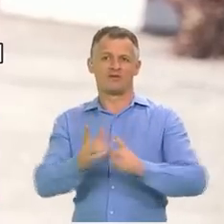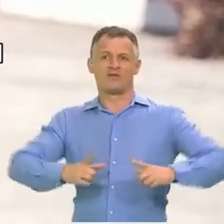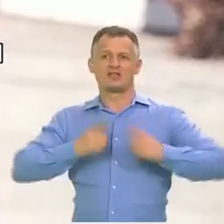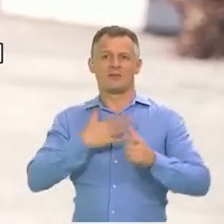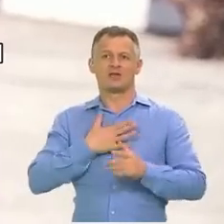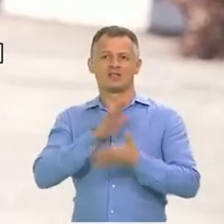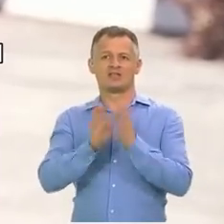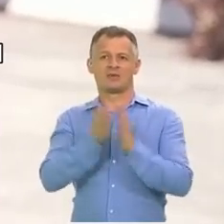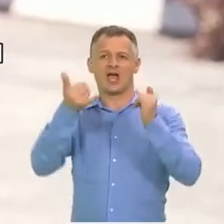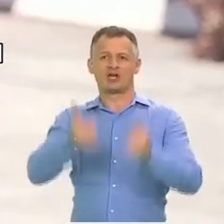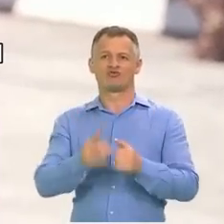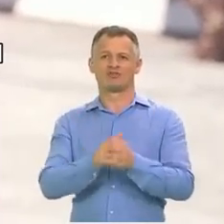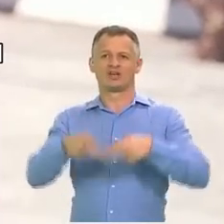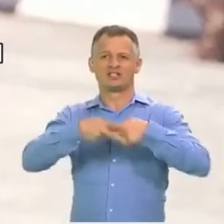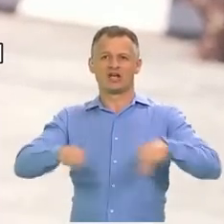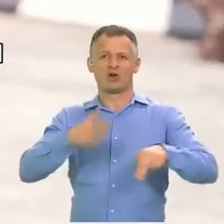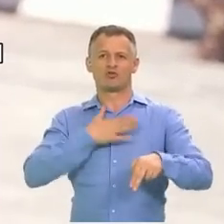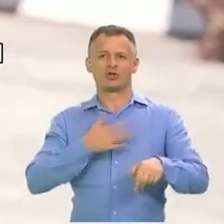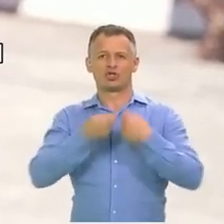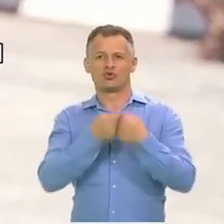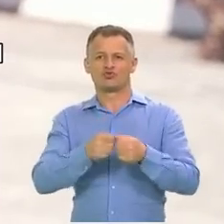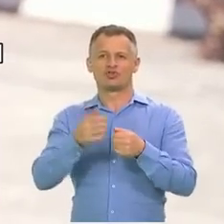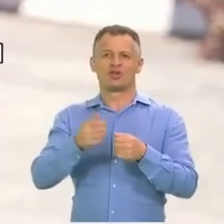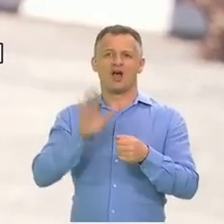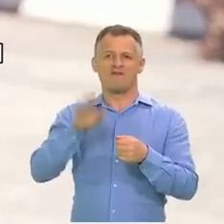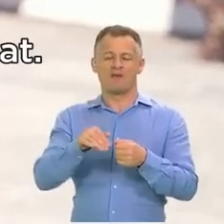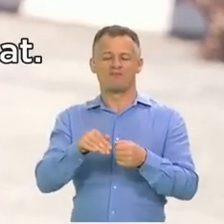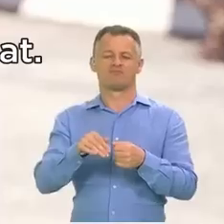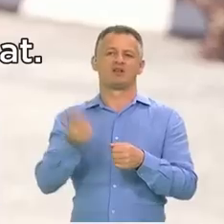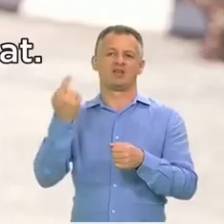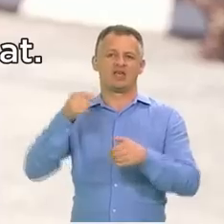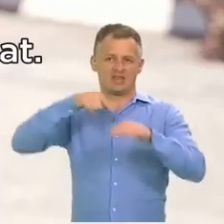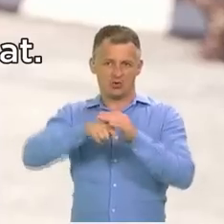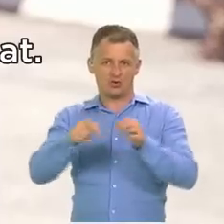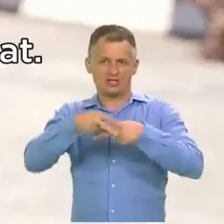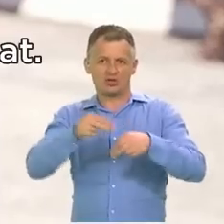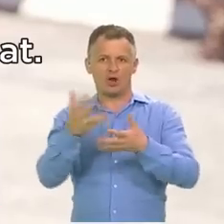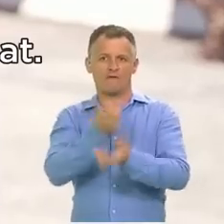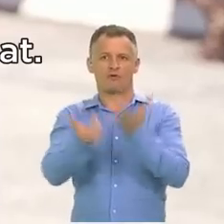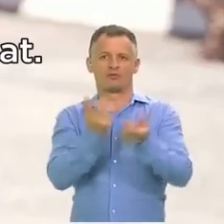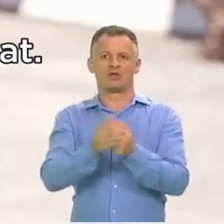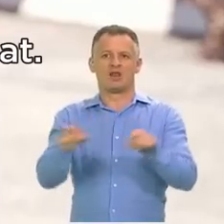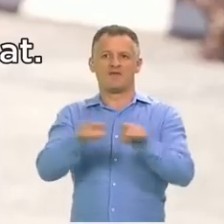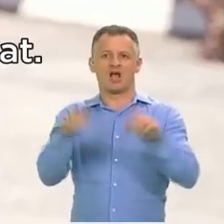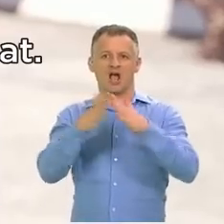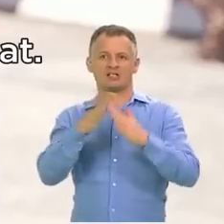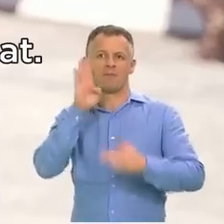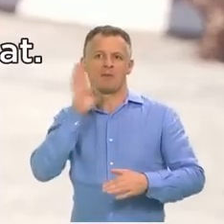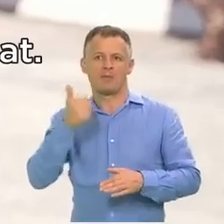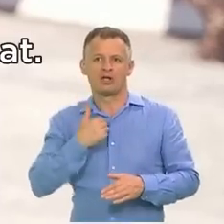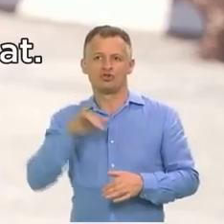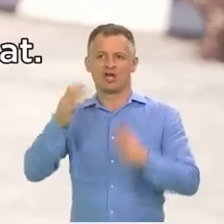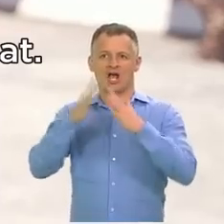stopping. My restaurant, all everything it's take a fire, also my mom's house. And